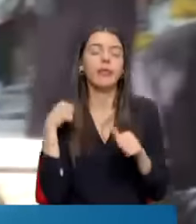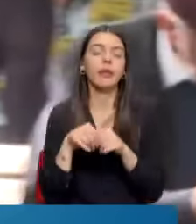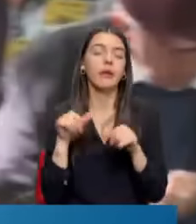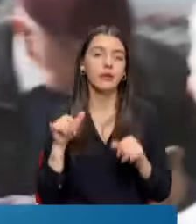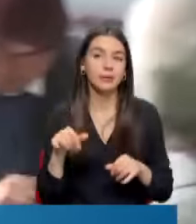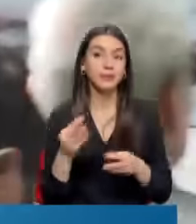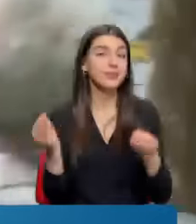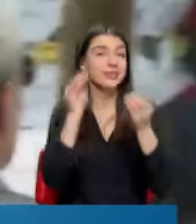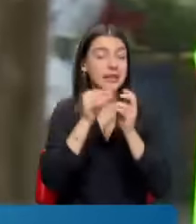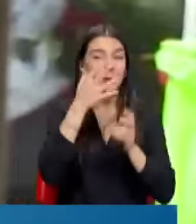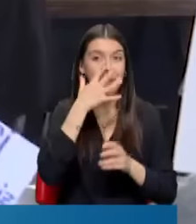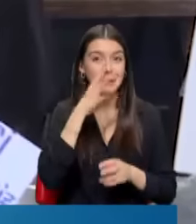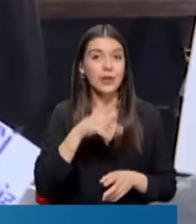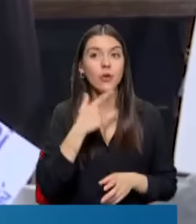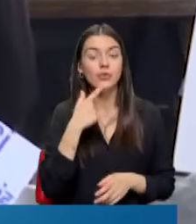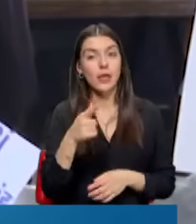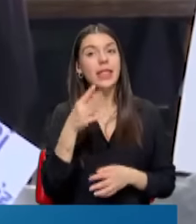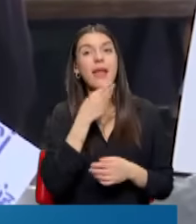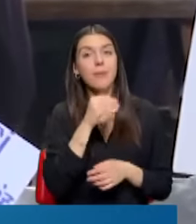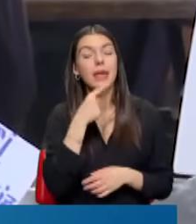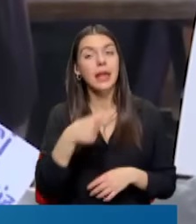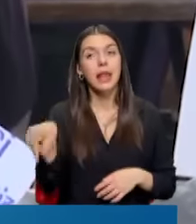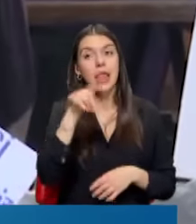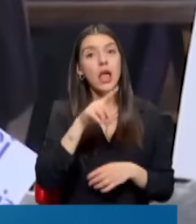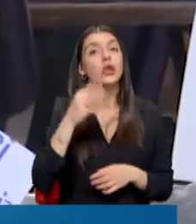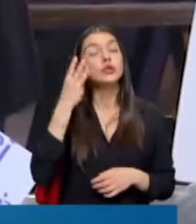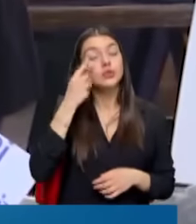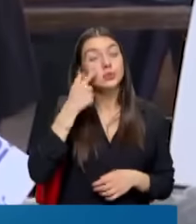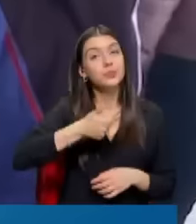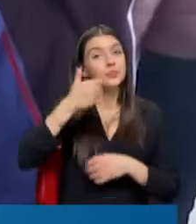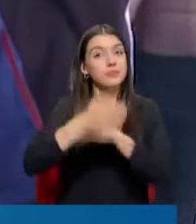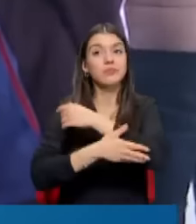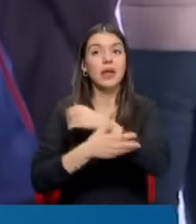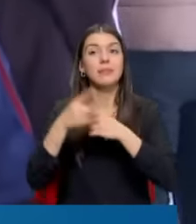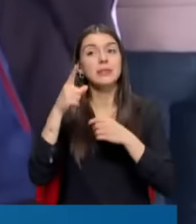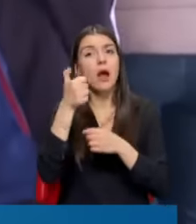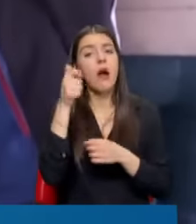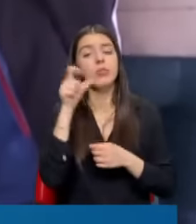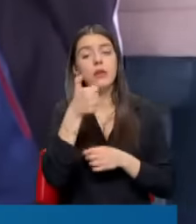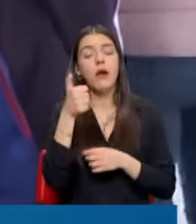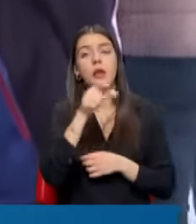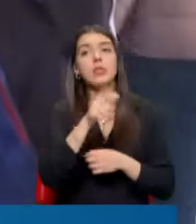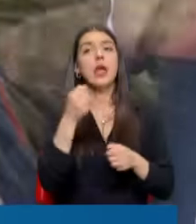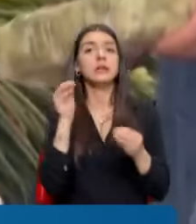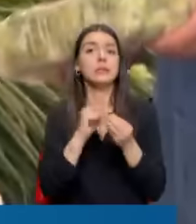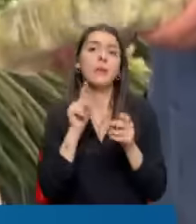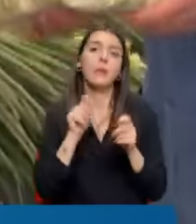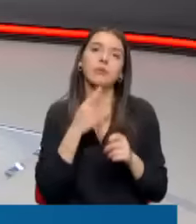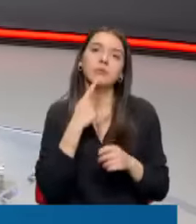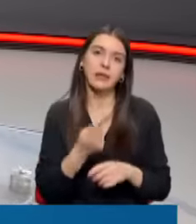bekliyoruz diyen emeklilere Cumhurbaşkanı Yardımcısının 6 ayda bir zam yapıyoruz sözleri emeklilerin tepkisi.